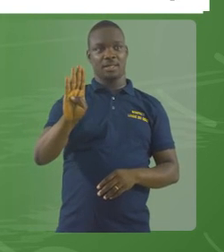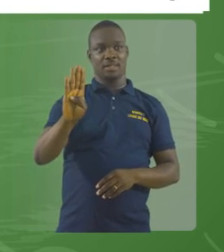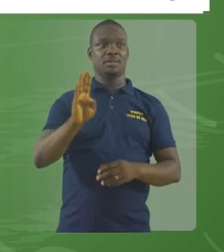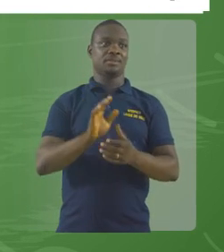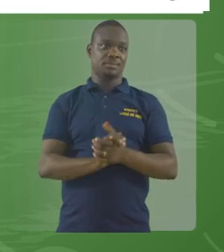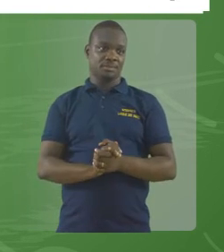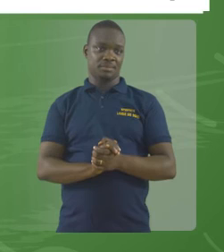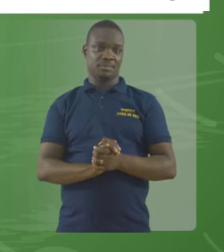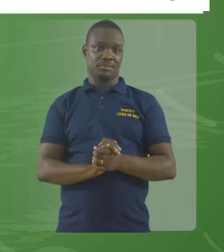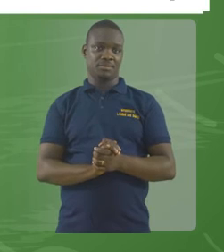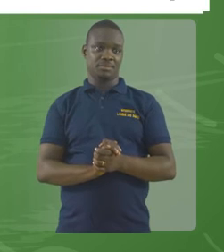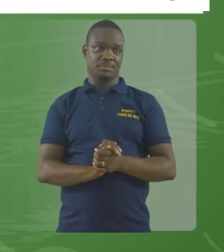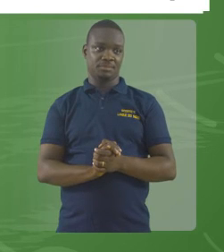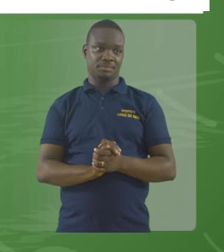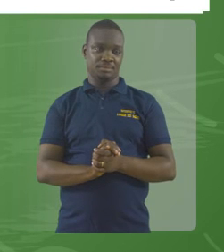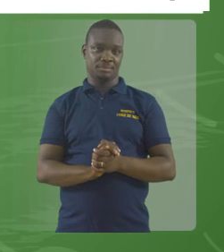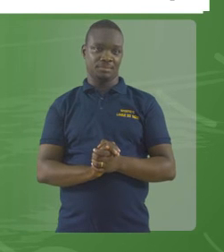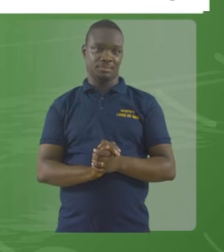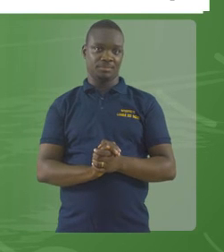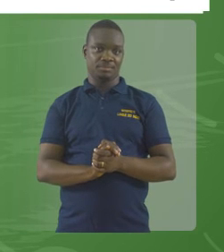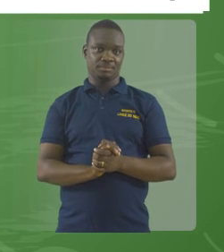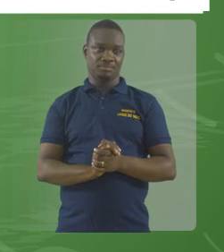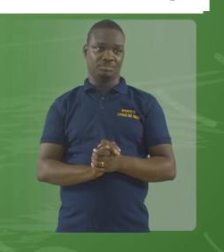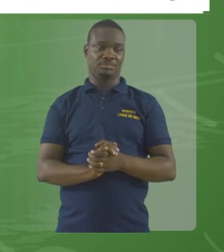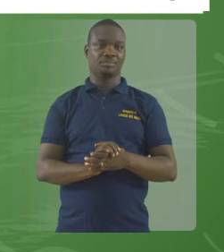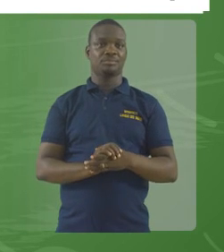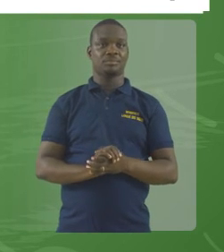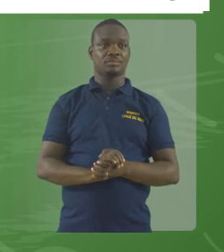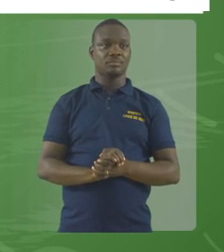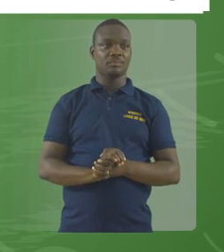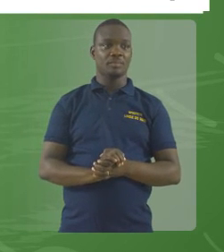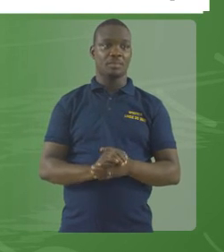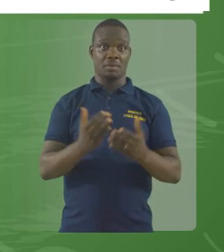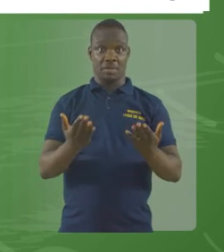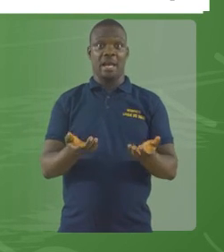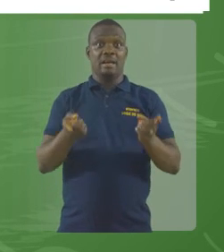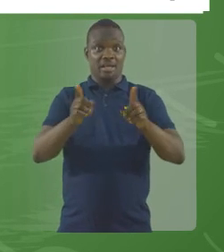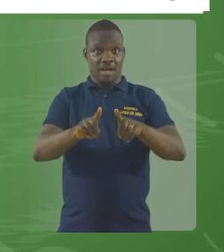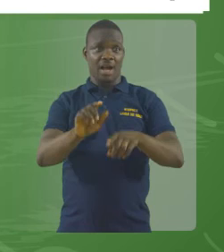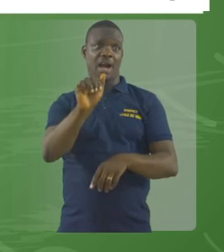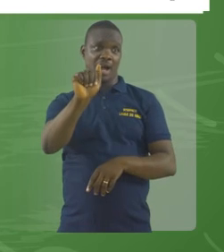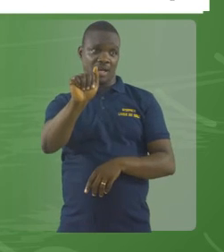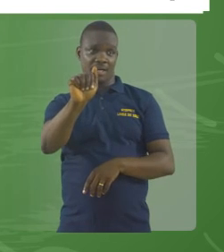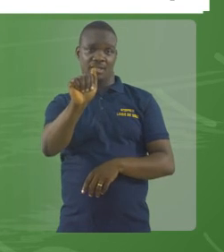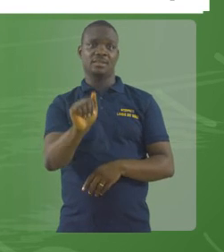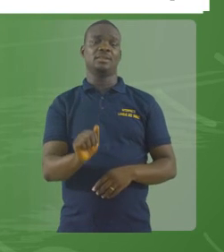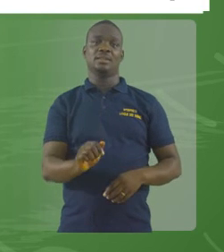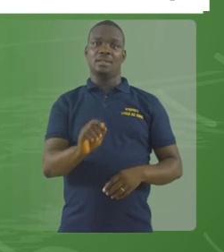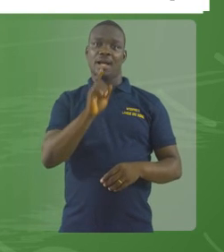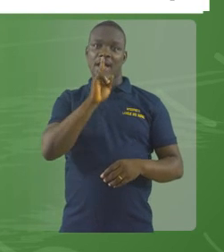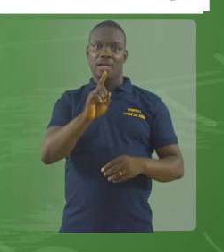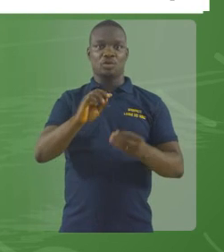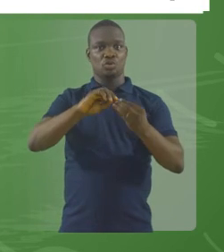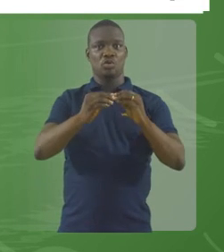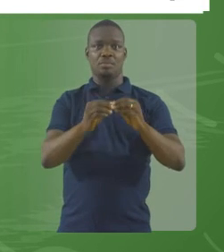a pour affixe le nombre B. Lorsque A est un nombre